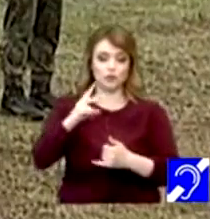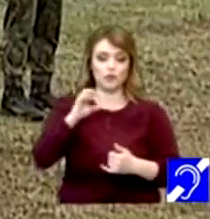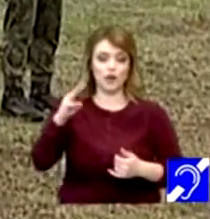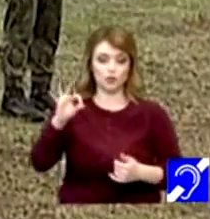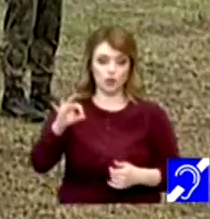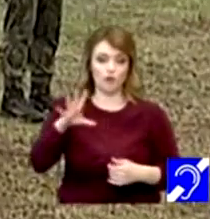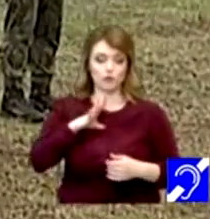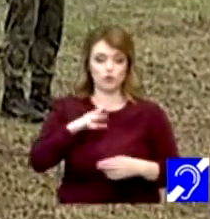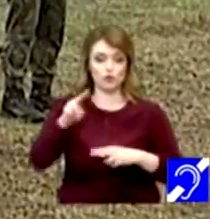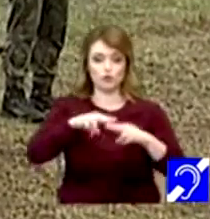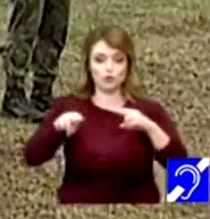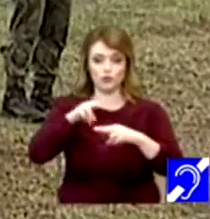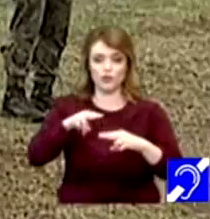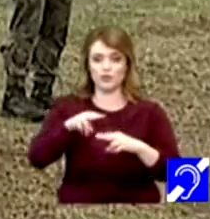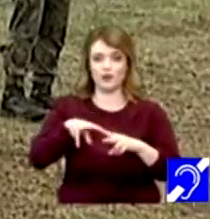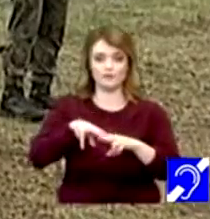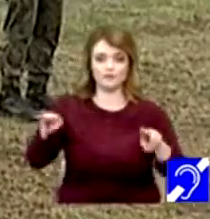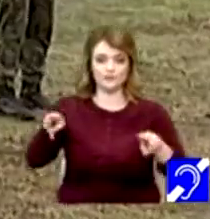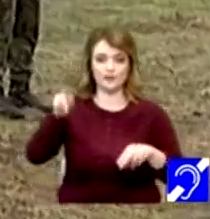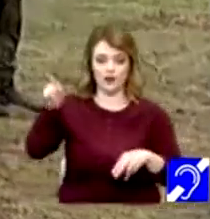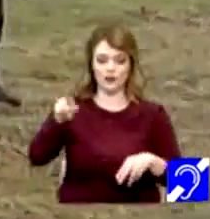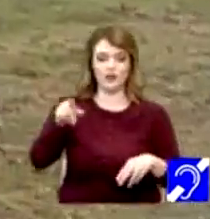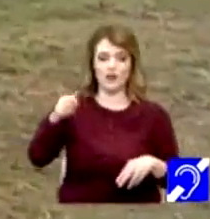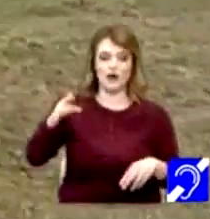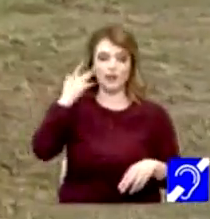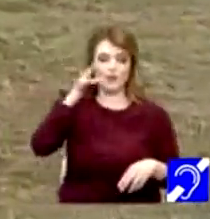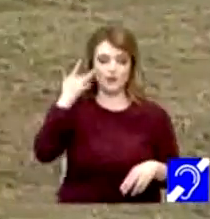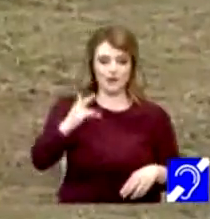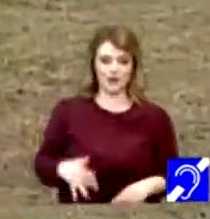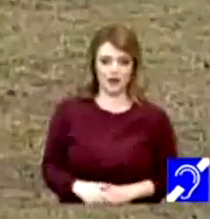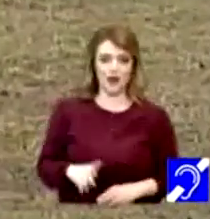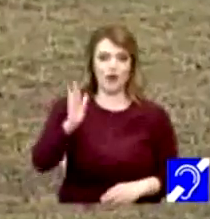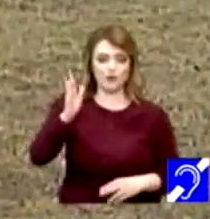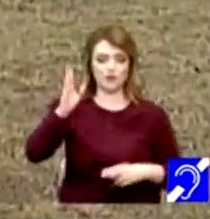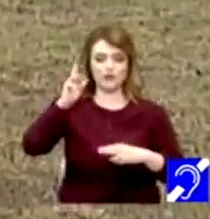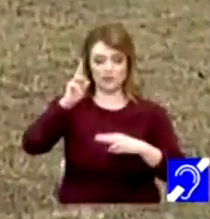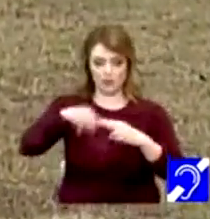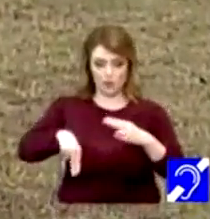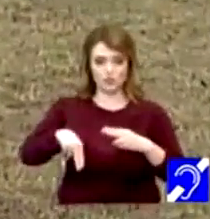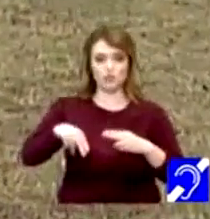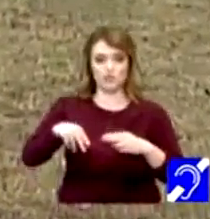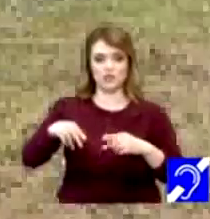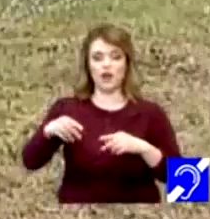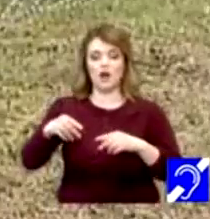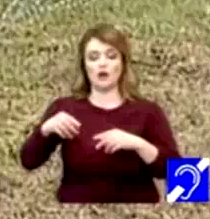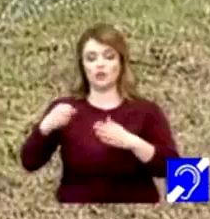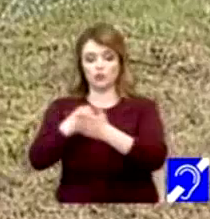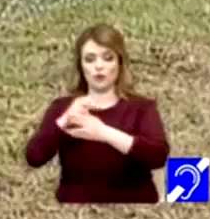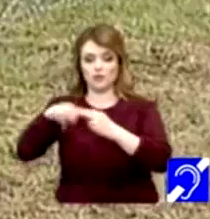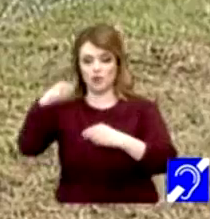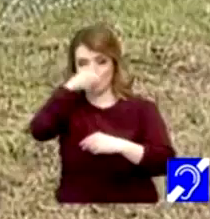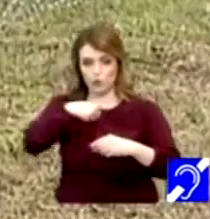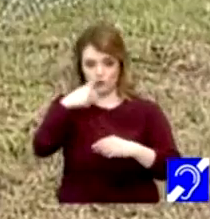standardelor americane. Va deveni complet operațională în al doilea trimestru al anului. Unitatea va fi alcătuită din 3 brigăzi de blindate